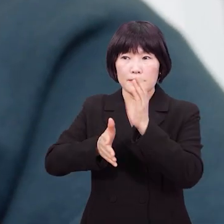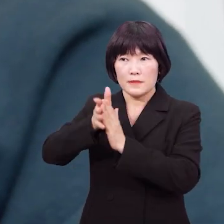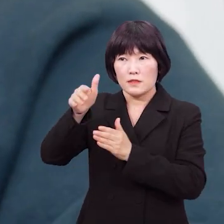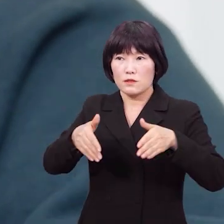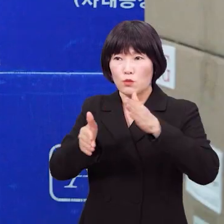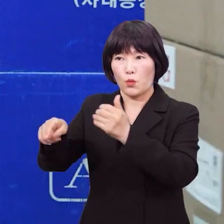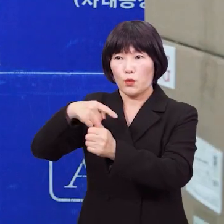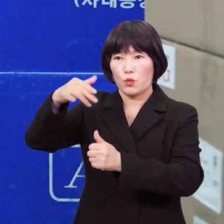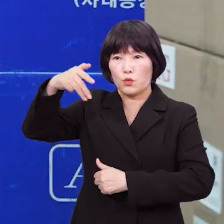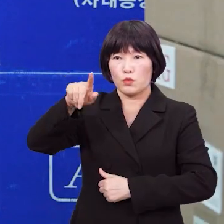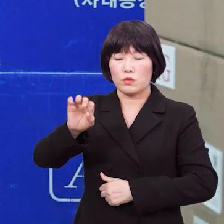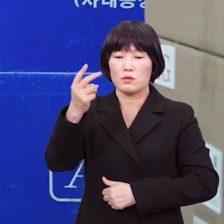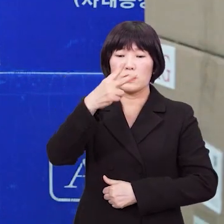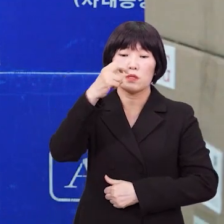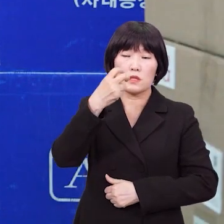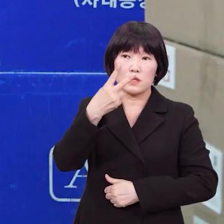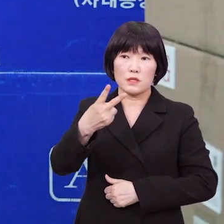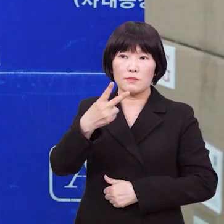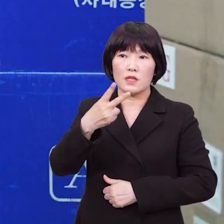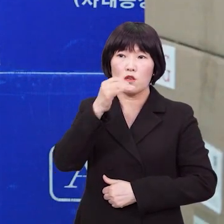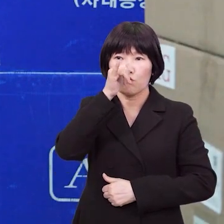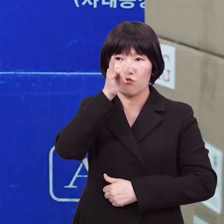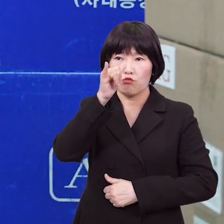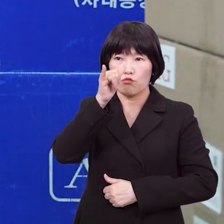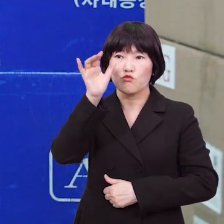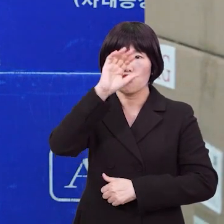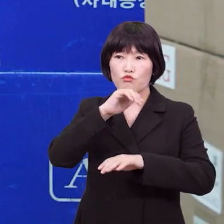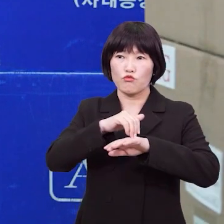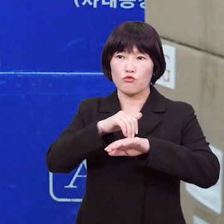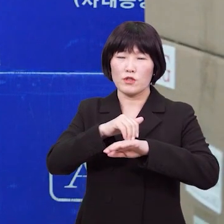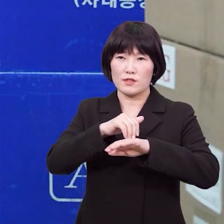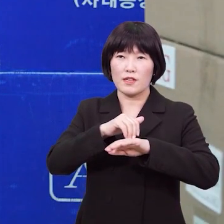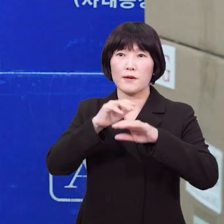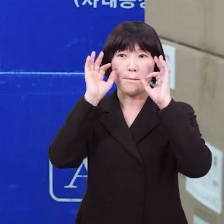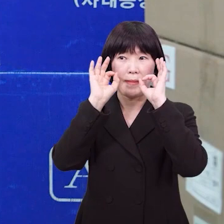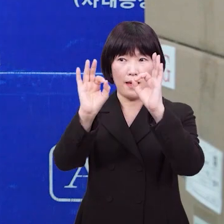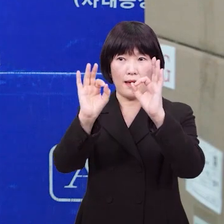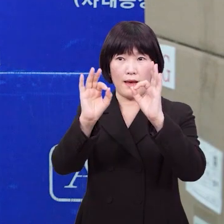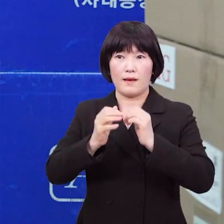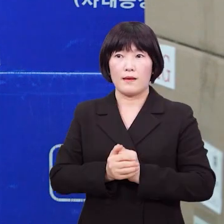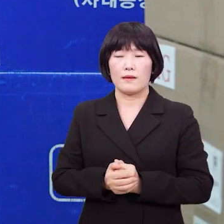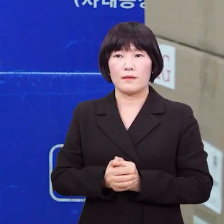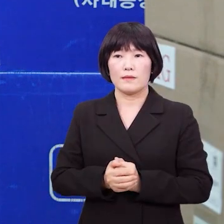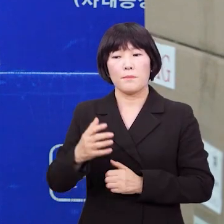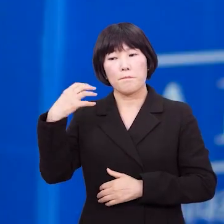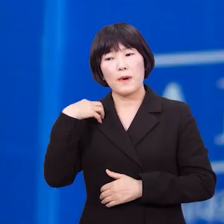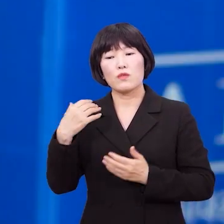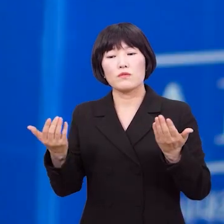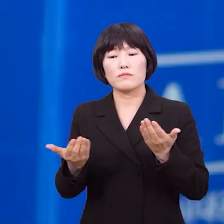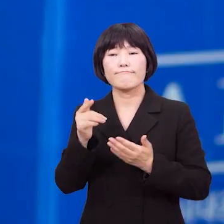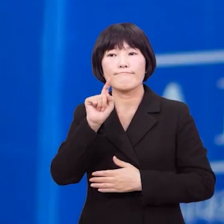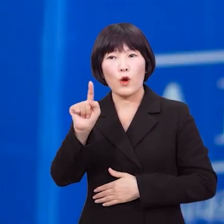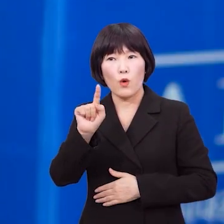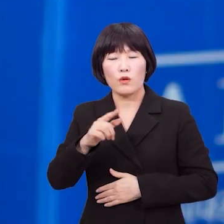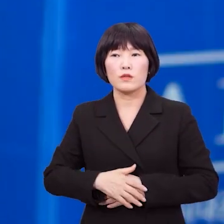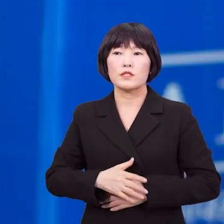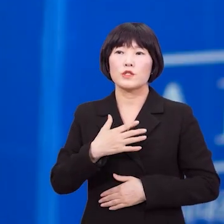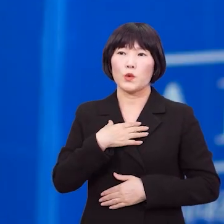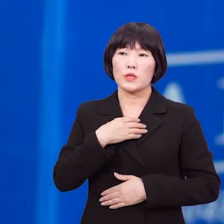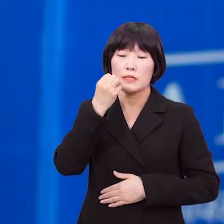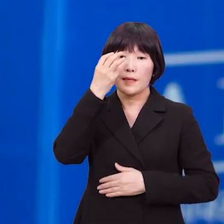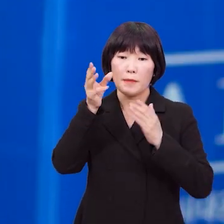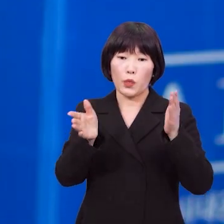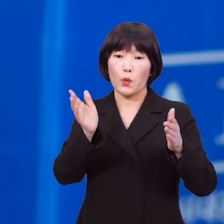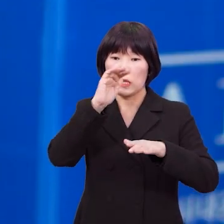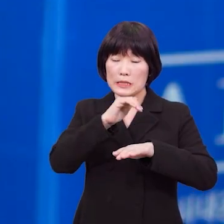있나요? 저는 3개월 동안 실습했던 현테크에서 취업하게 되었습니다. 현재 쓸 때